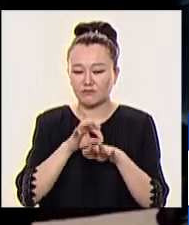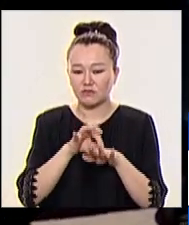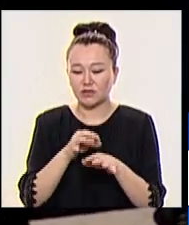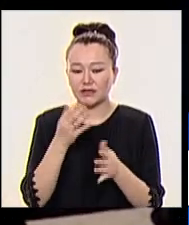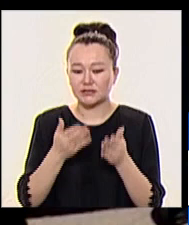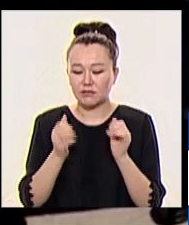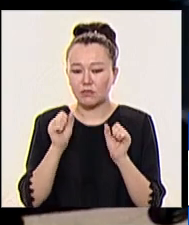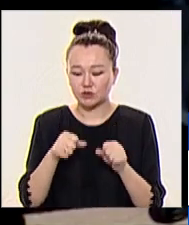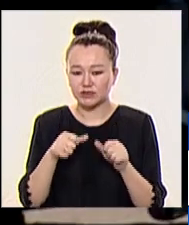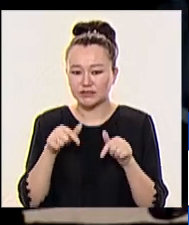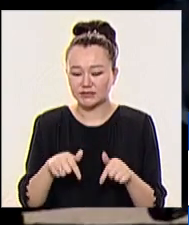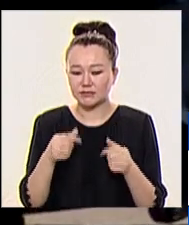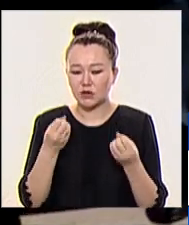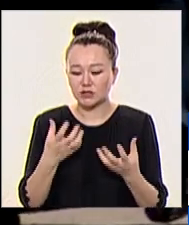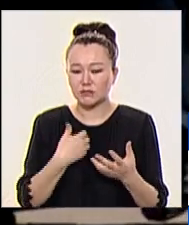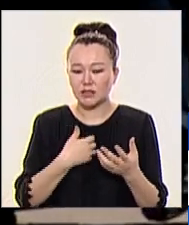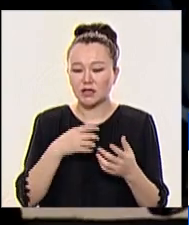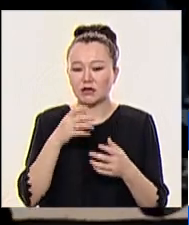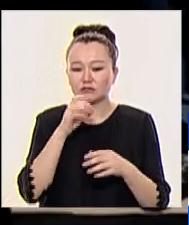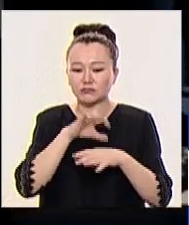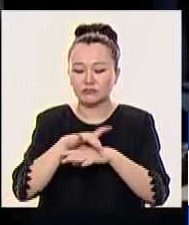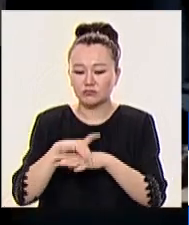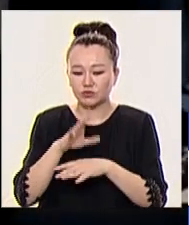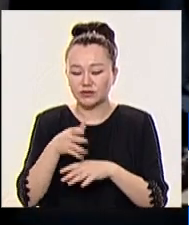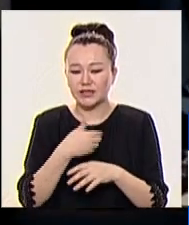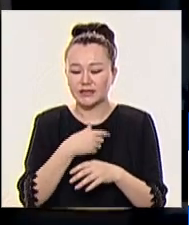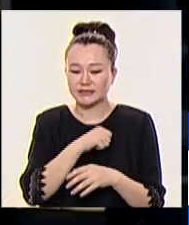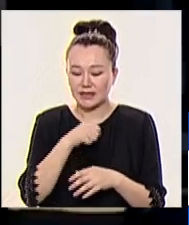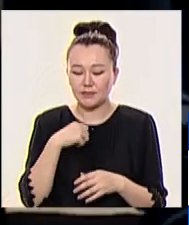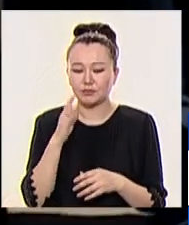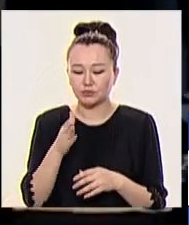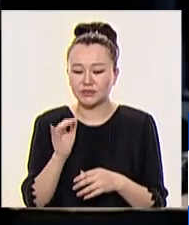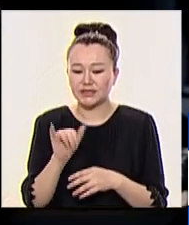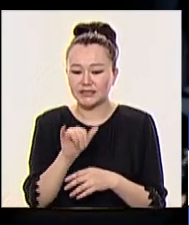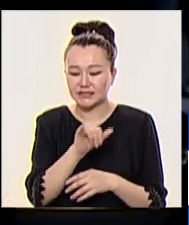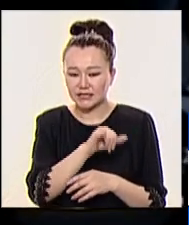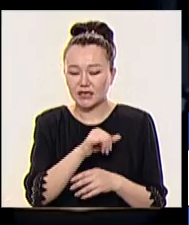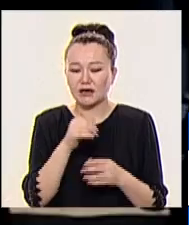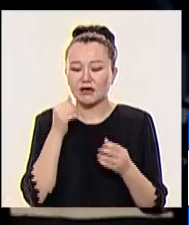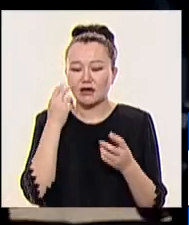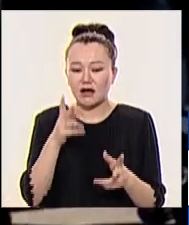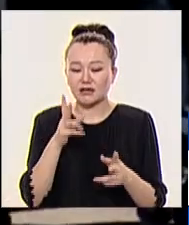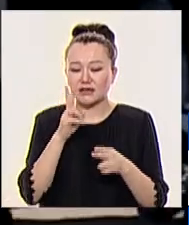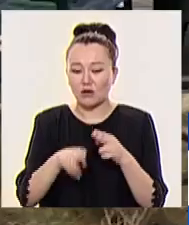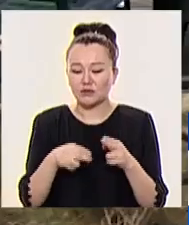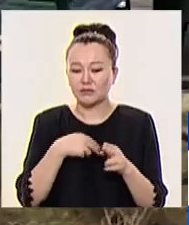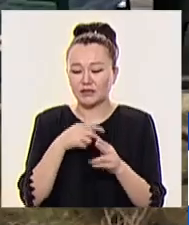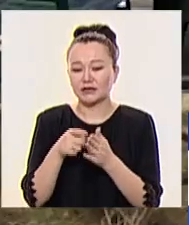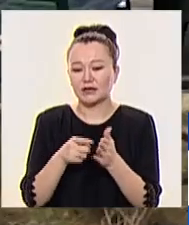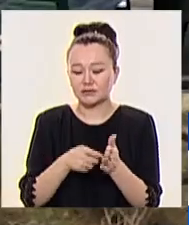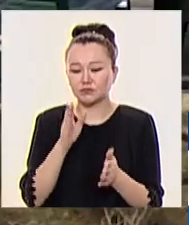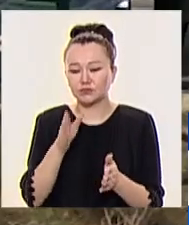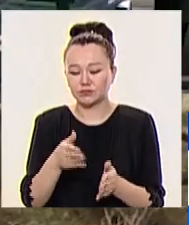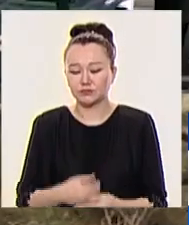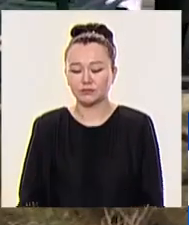можно. Просто здесь сейчас будем выявлять все. Я сам буду ездить. Мы по завершению, мы доложимся перед вами.